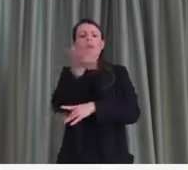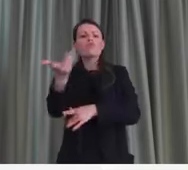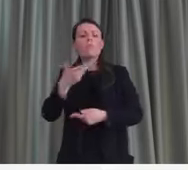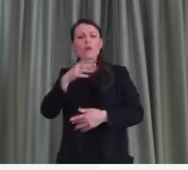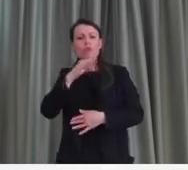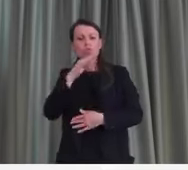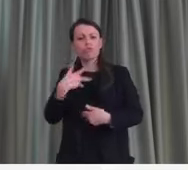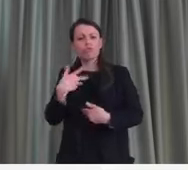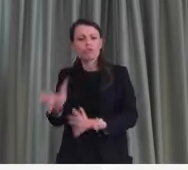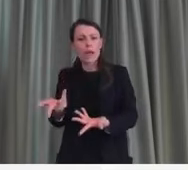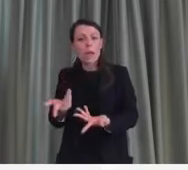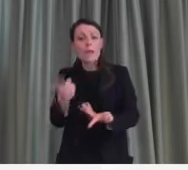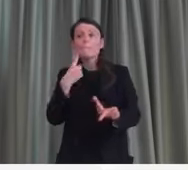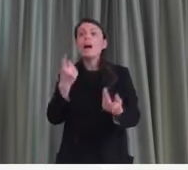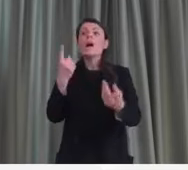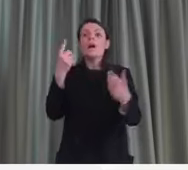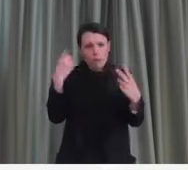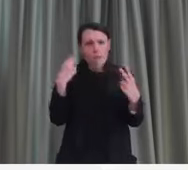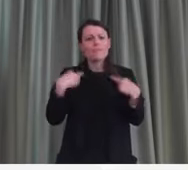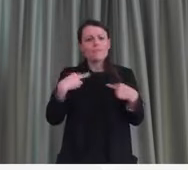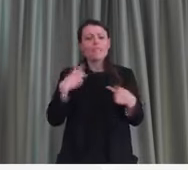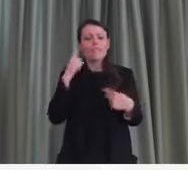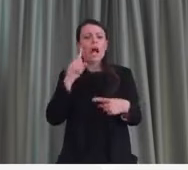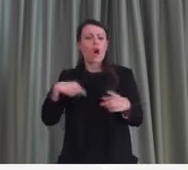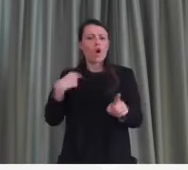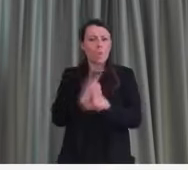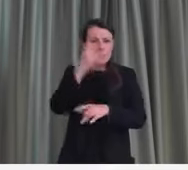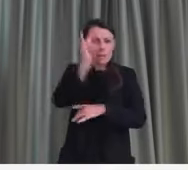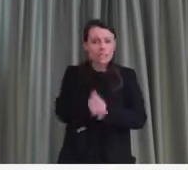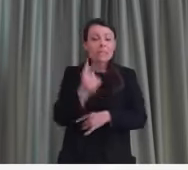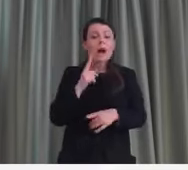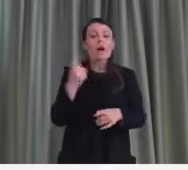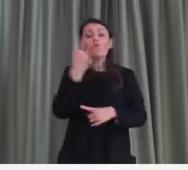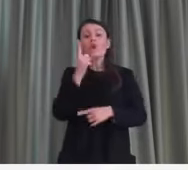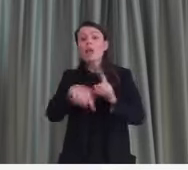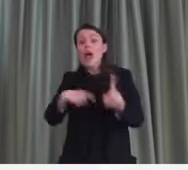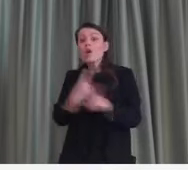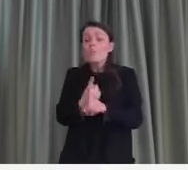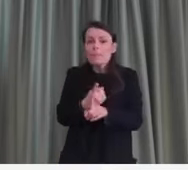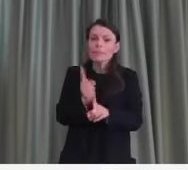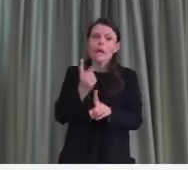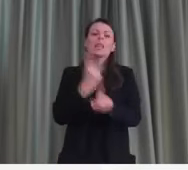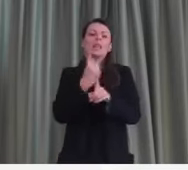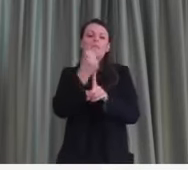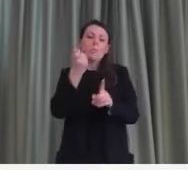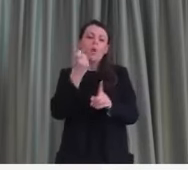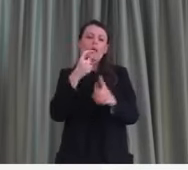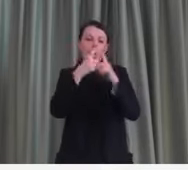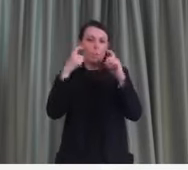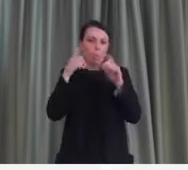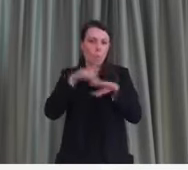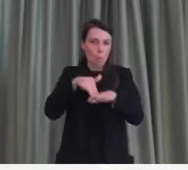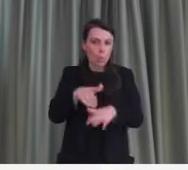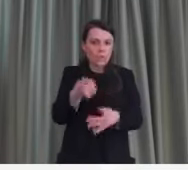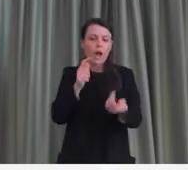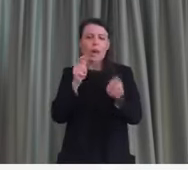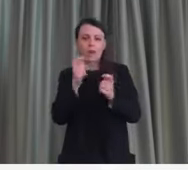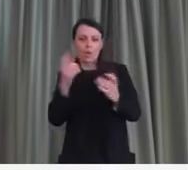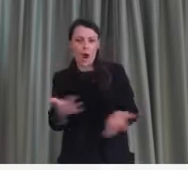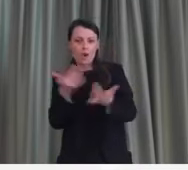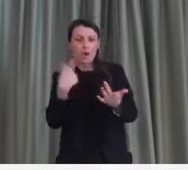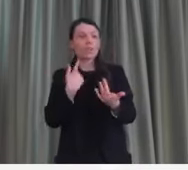la vita normale a cui siamo abituati per molto tempo ecco allora se non abbiamo altro da aggiungere chiuderei con l'appello di